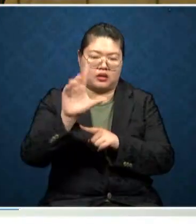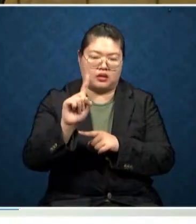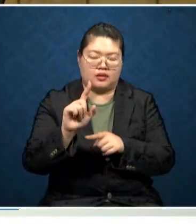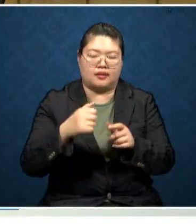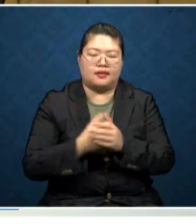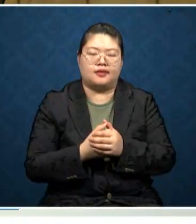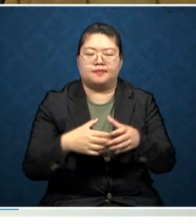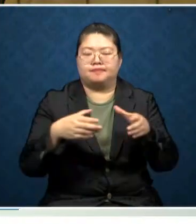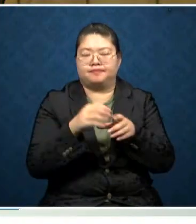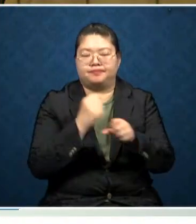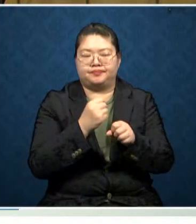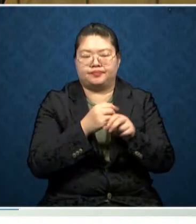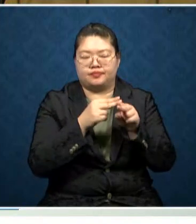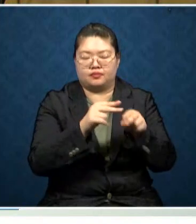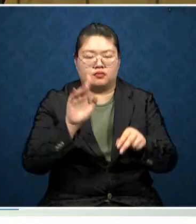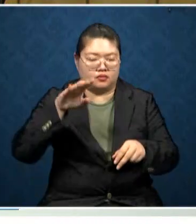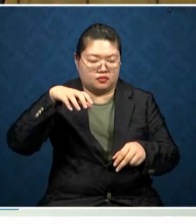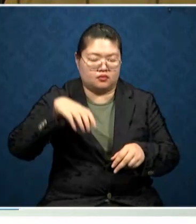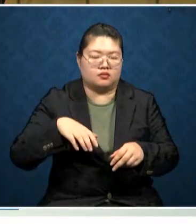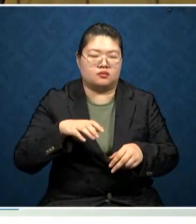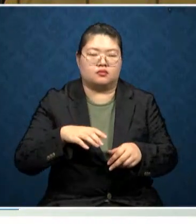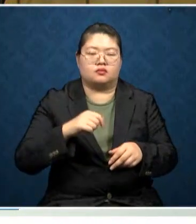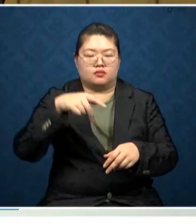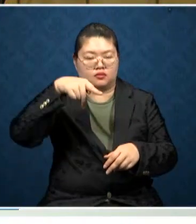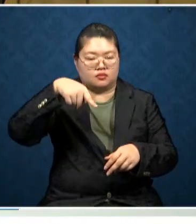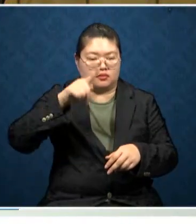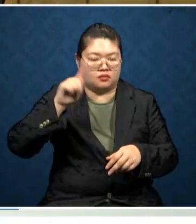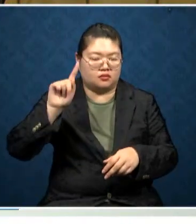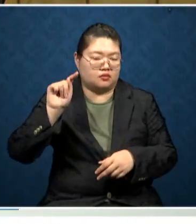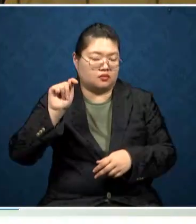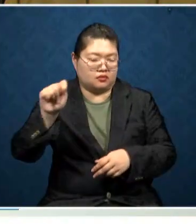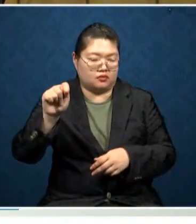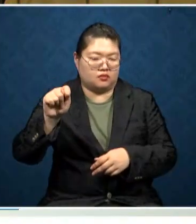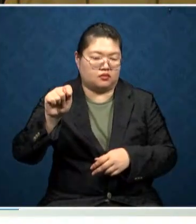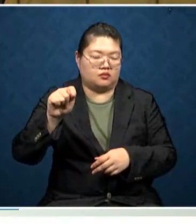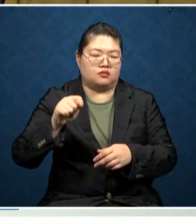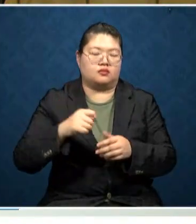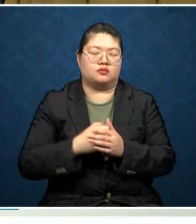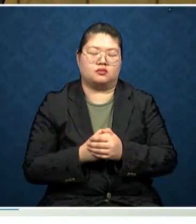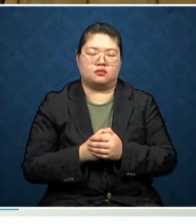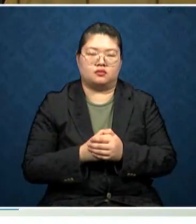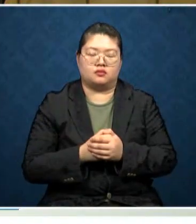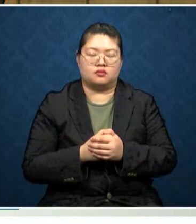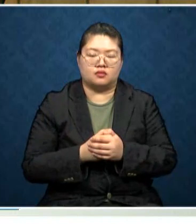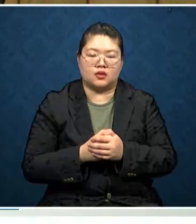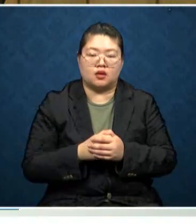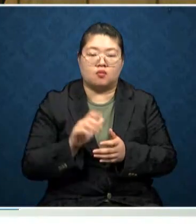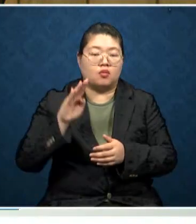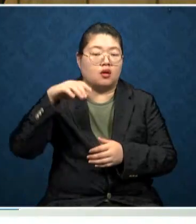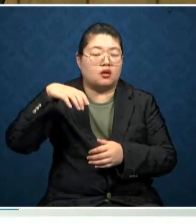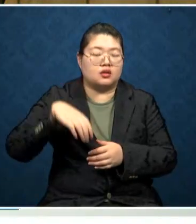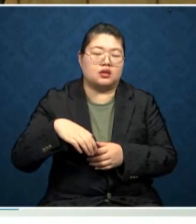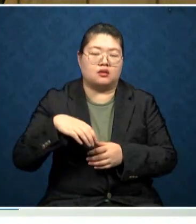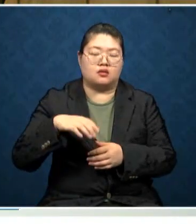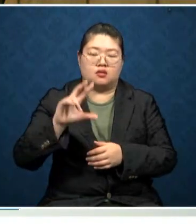งานภาคเอกชนประกอบด้วยบริษัท pptGlobal Chemicalจำกัดมหาชนบริษัทปตท